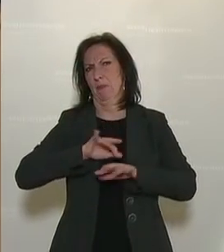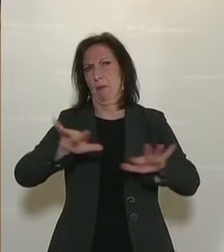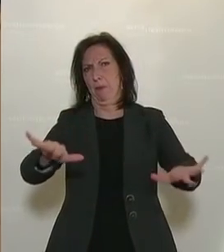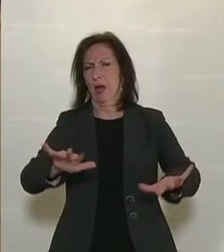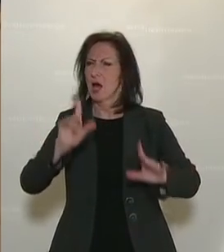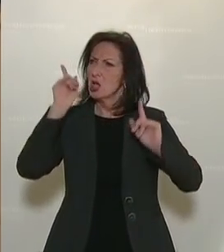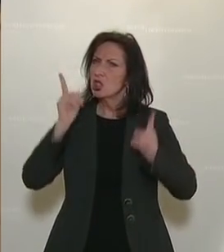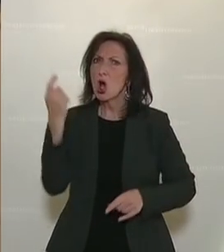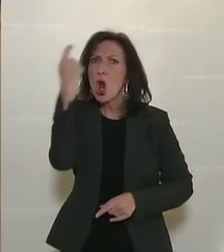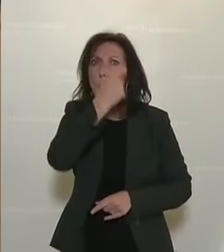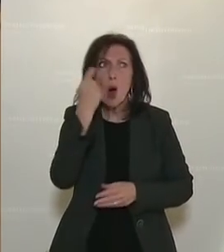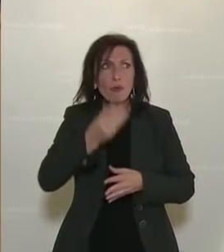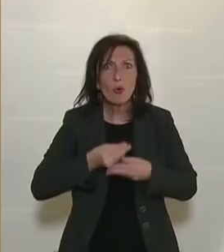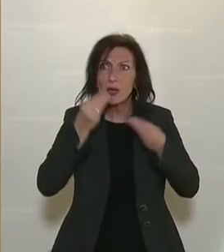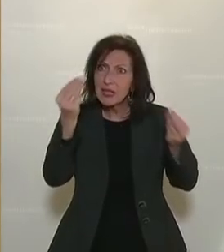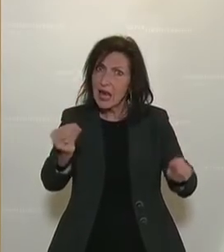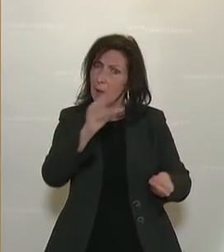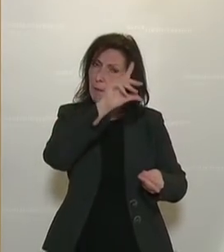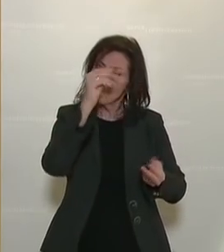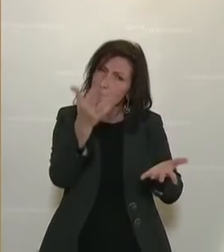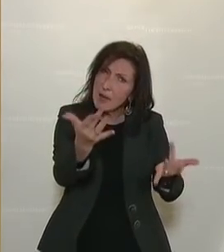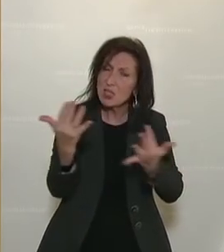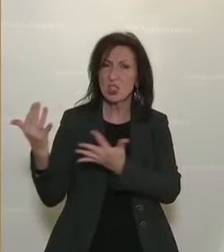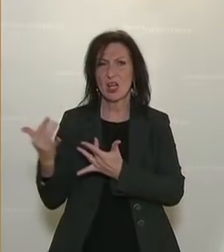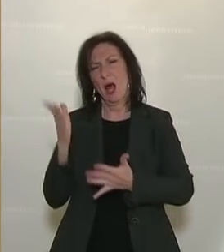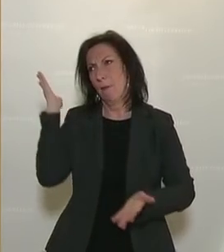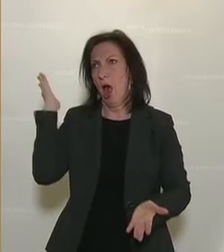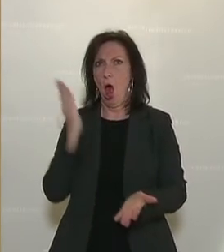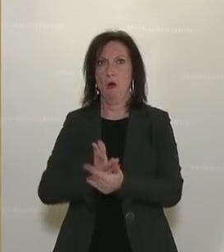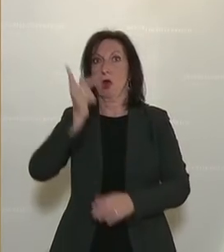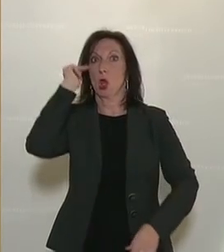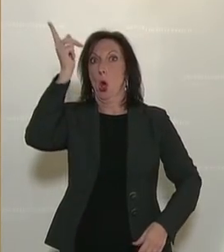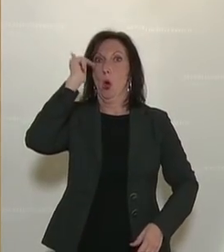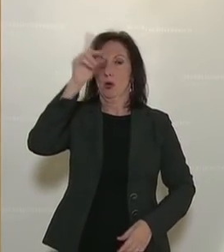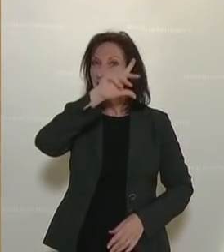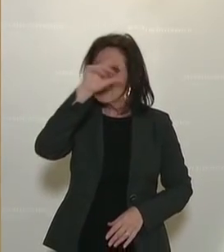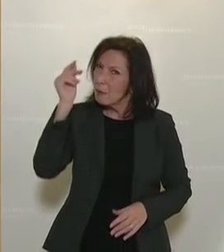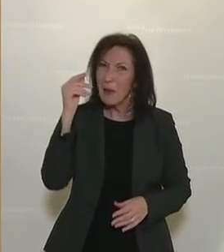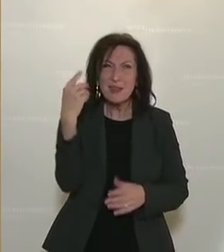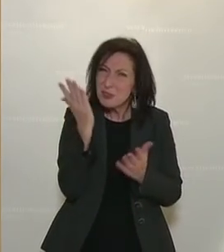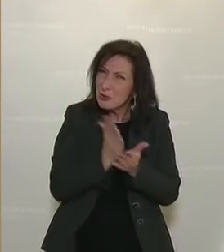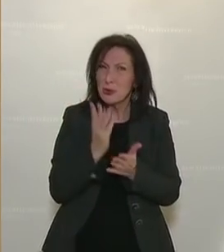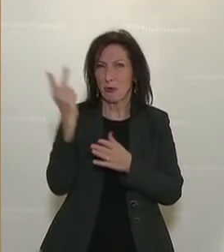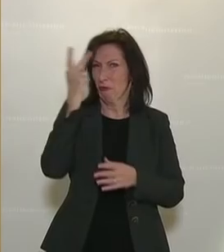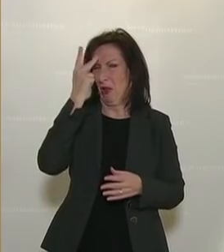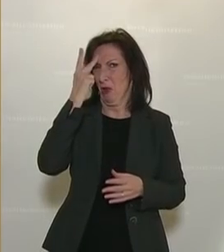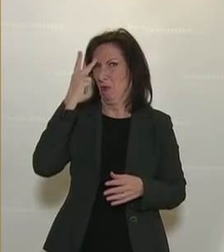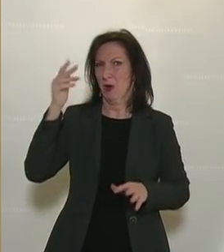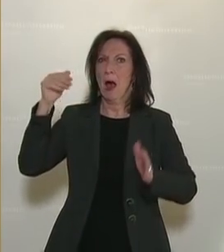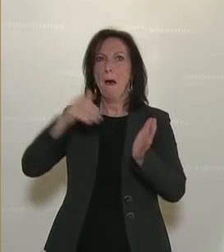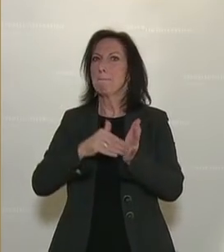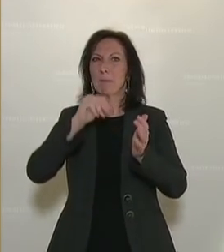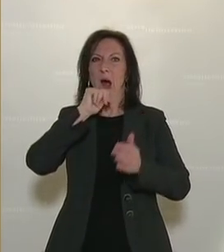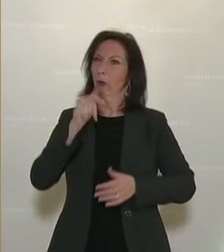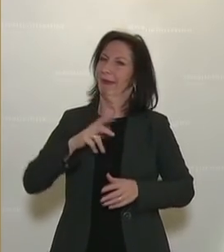Hoffnung zu machen, die Leute zu überzeugen, mitzunehmen. Aber hören Sie auf zu drohen. Die Menschen sind vernünftig. Die brauchen keinen